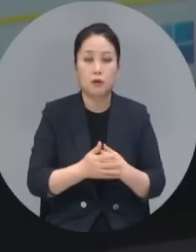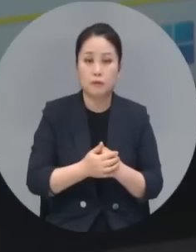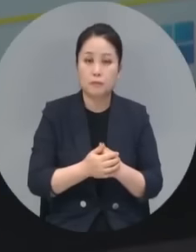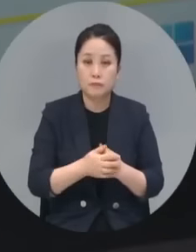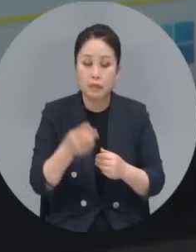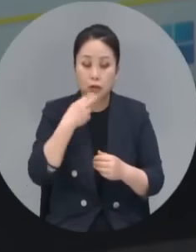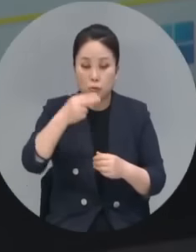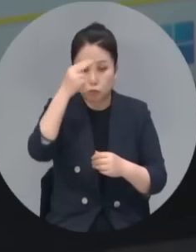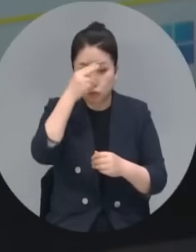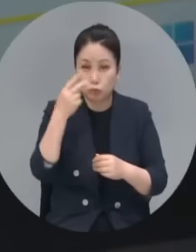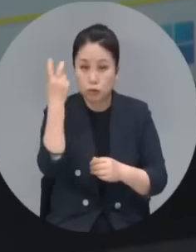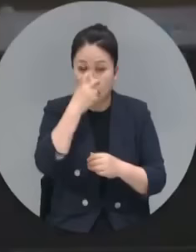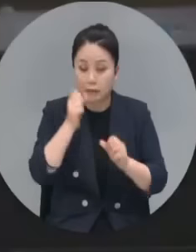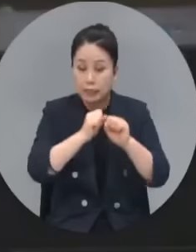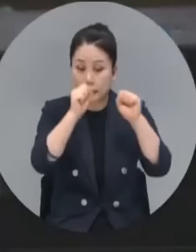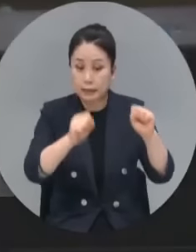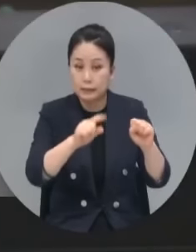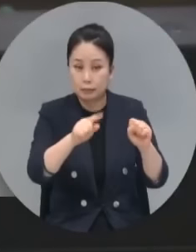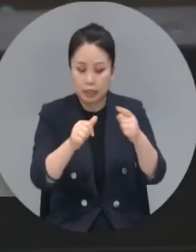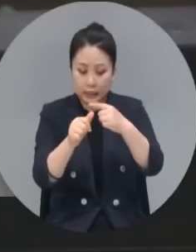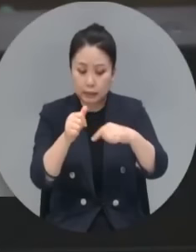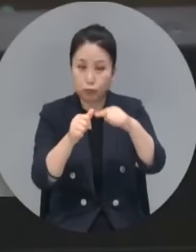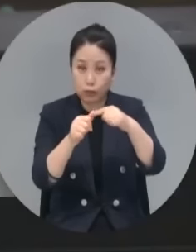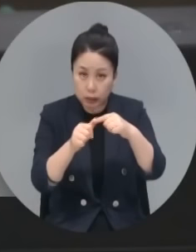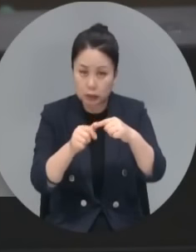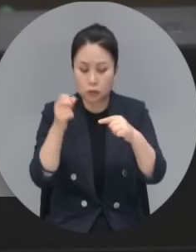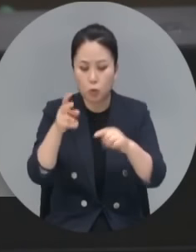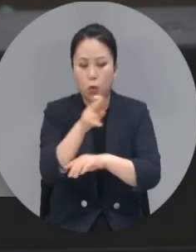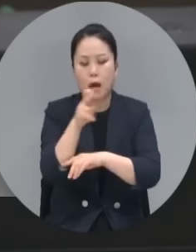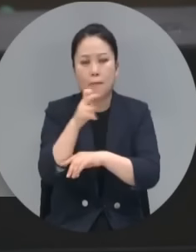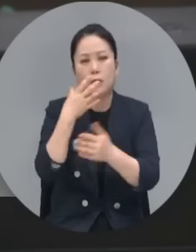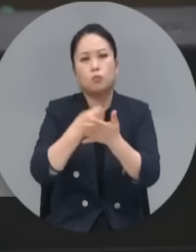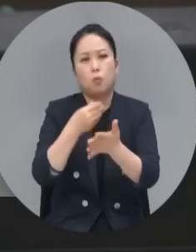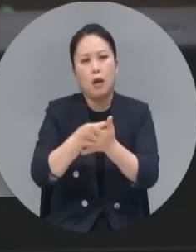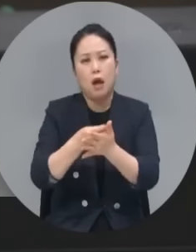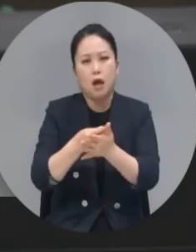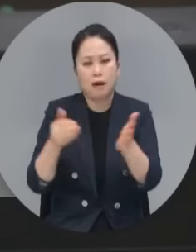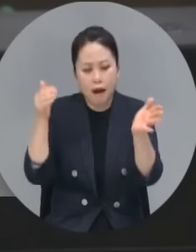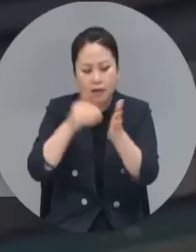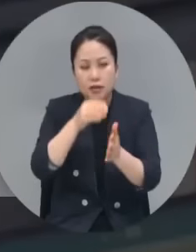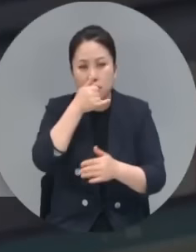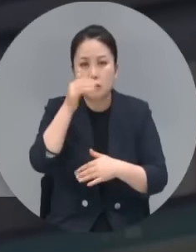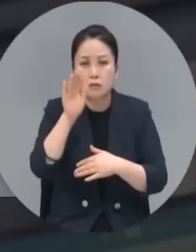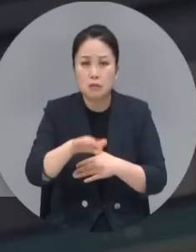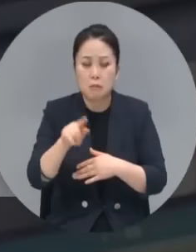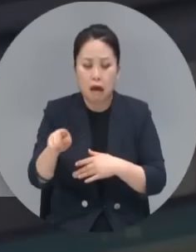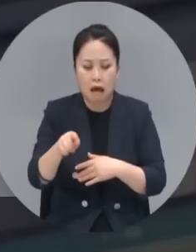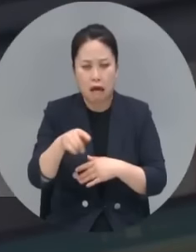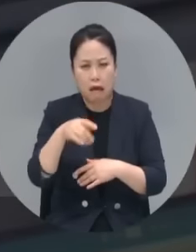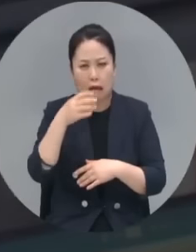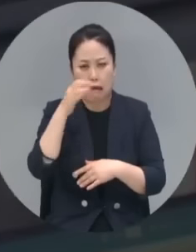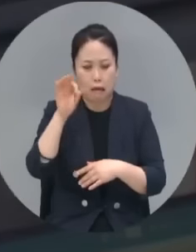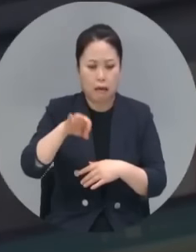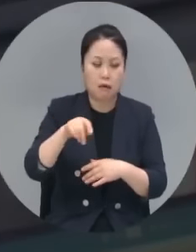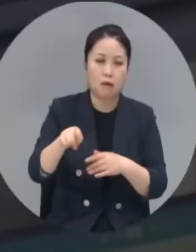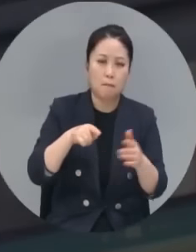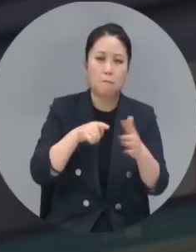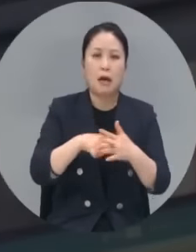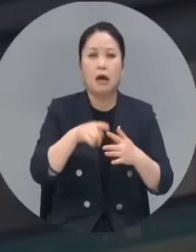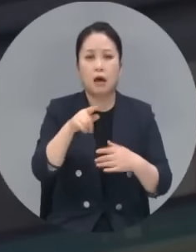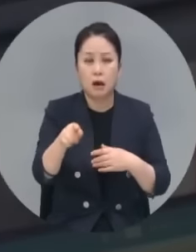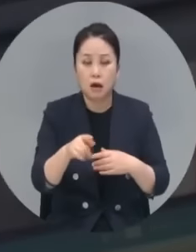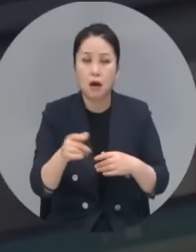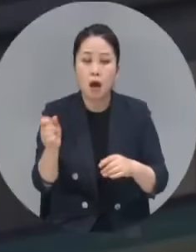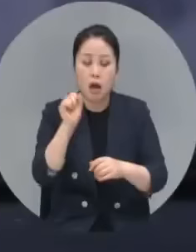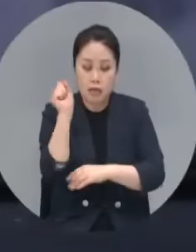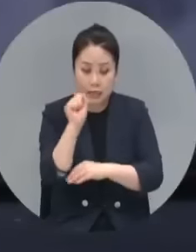음주 측정 시스템은 지문 인증과 카메라 녹화까지 하고 있었지만 허술하게 뚫렸습니다. 버스 회사는 기사와